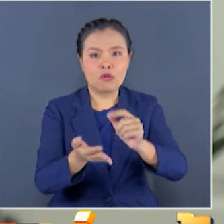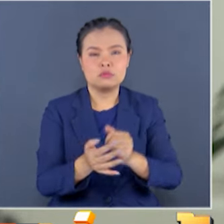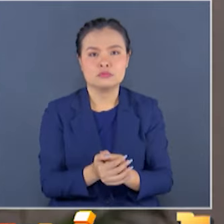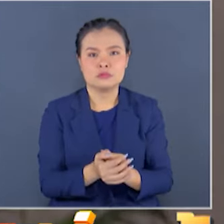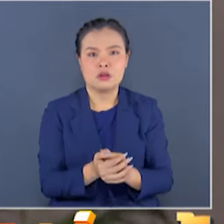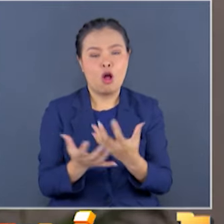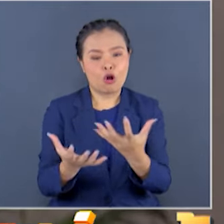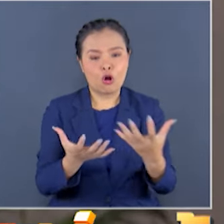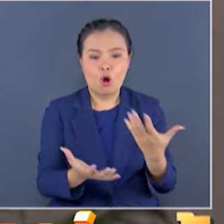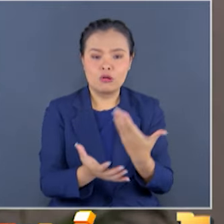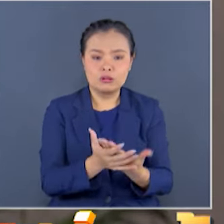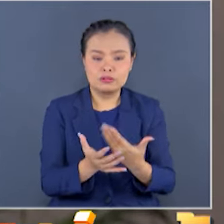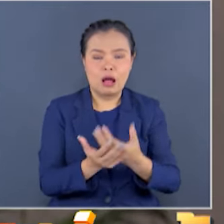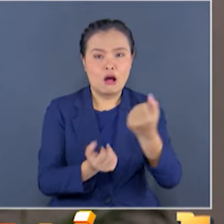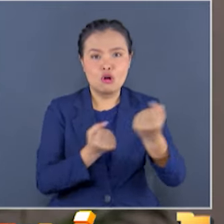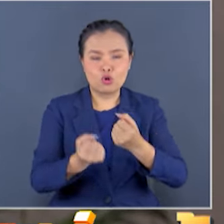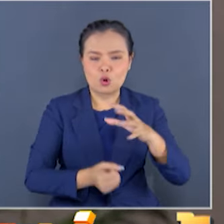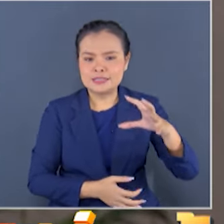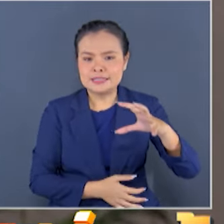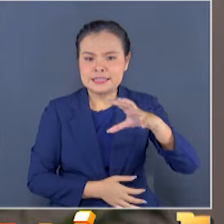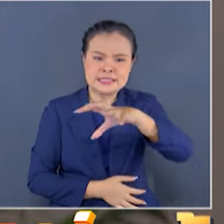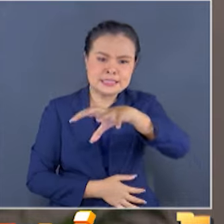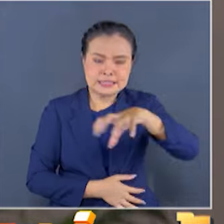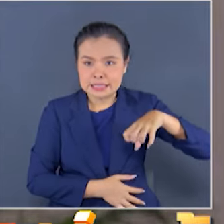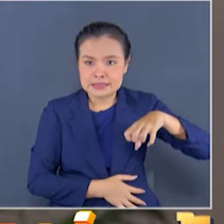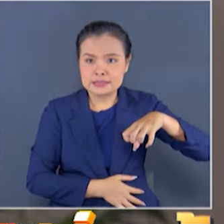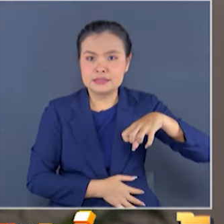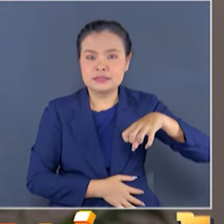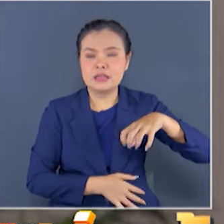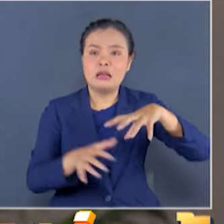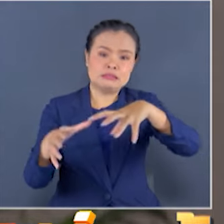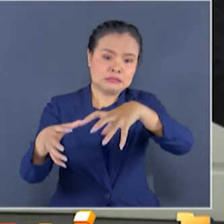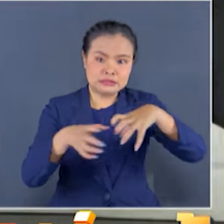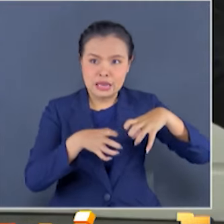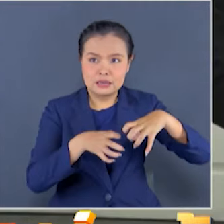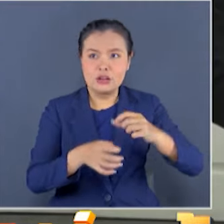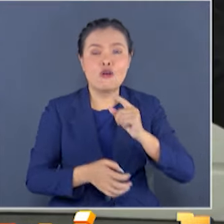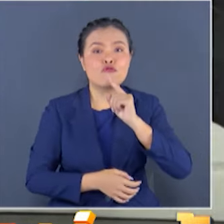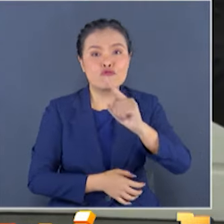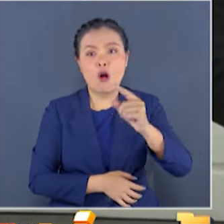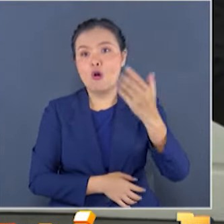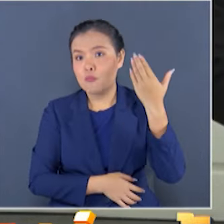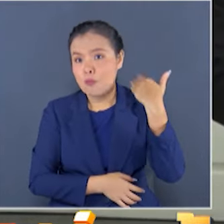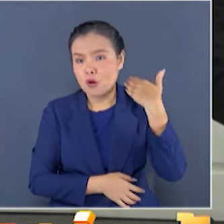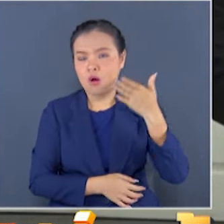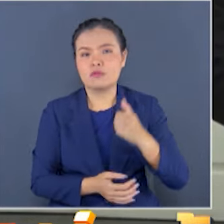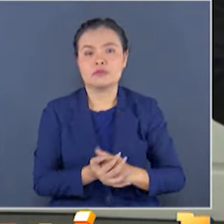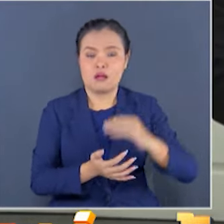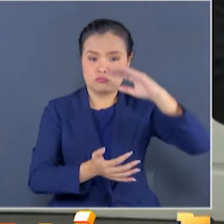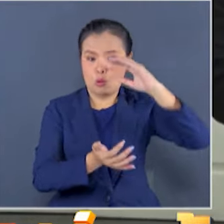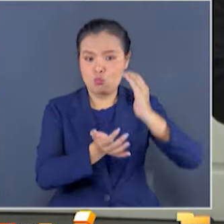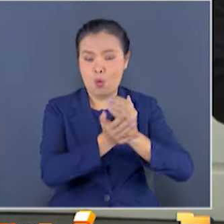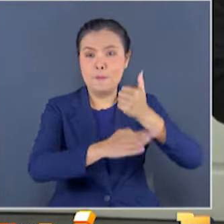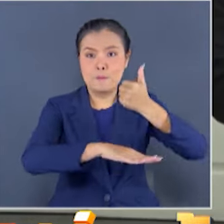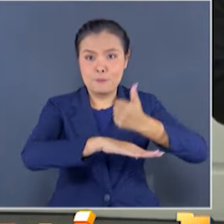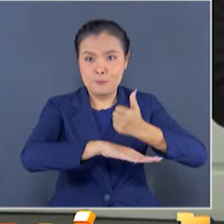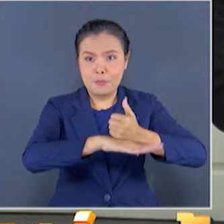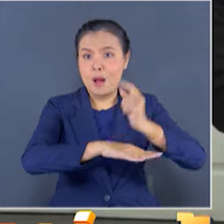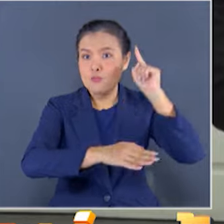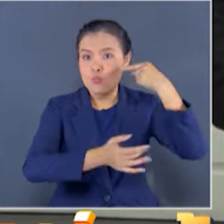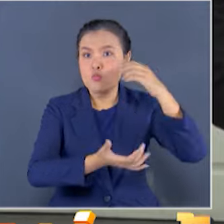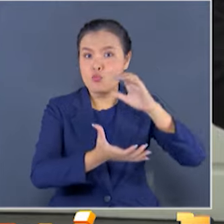อายัดทรัพย์สินเครือข่ายเว็บพนันที่เกี่ยวกับบิ๊กตำรวจที่ทนายตั้มไปร้องเรียนมาก่อนหน้านี้นะคะทนายตั้มบอกด้วยว่